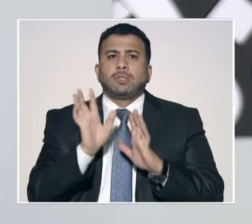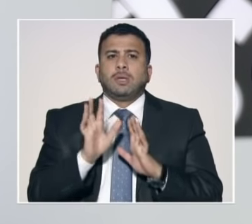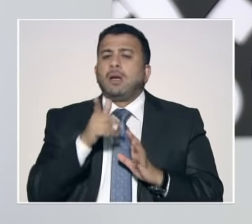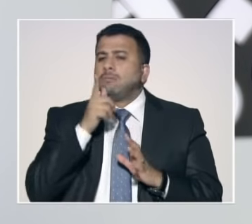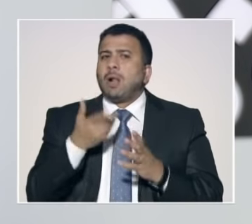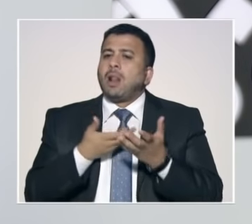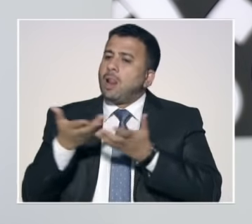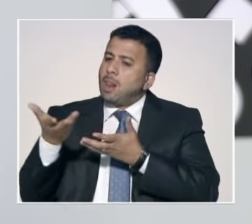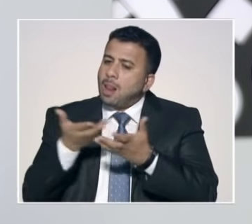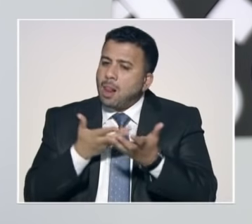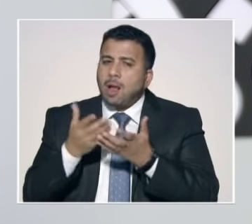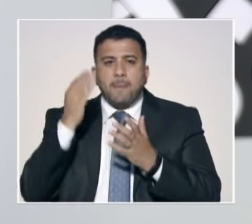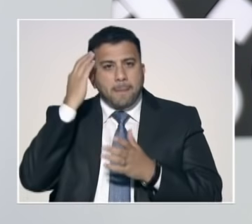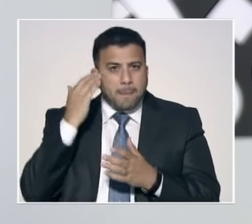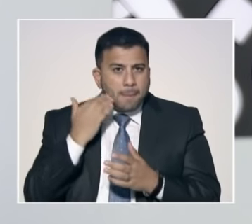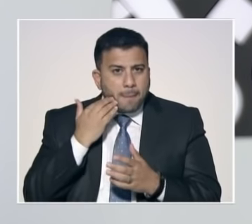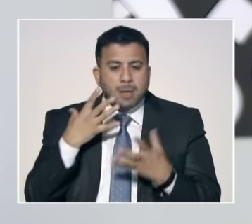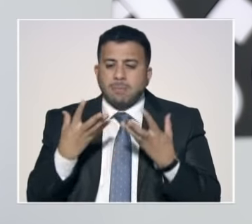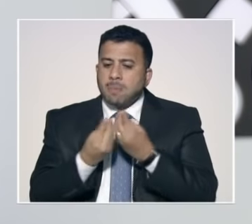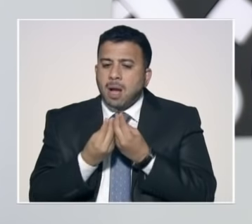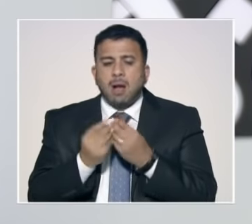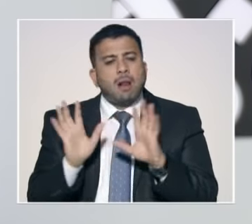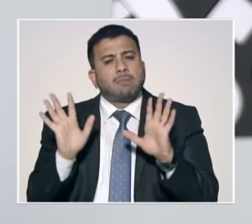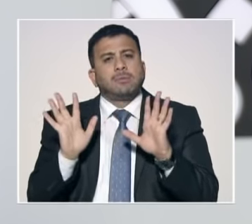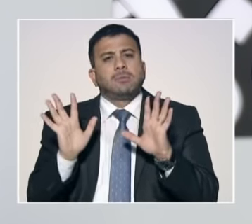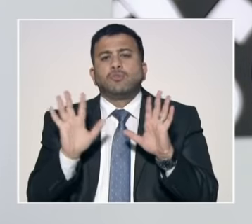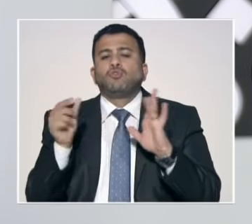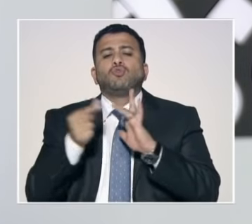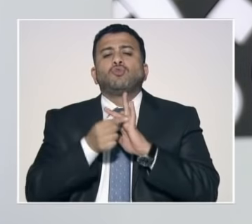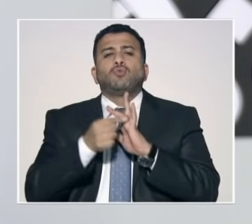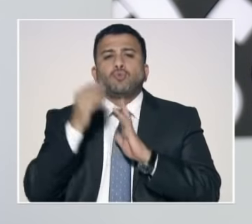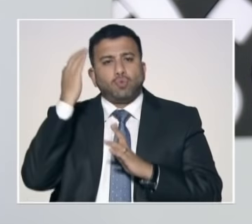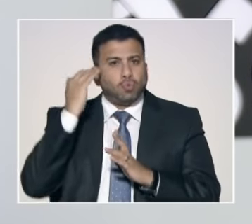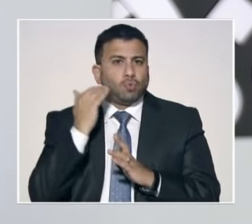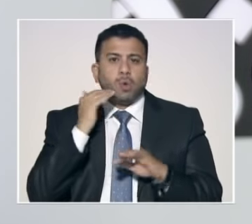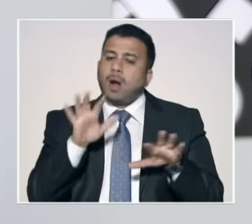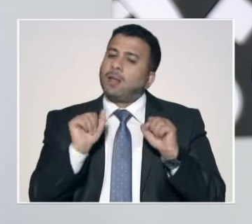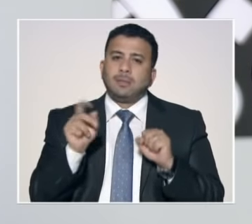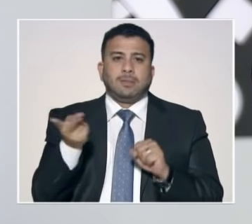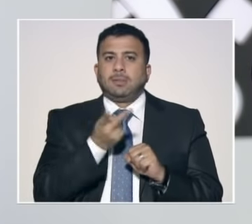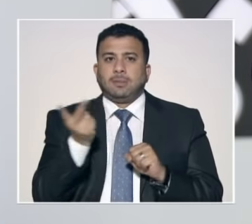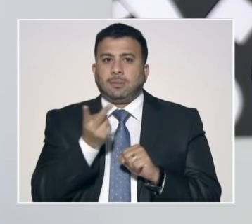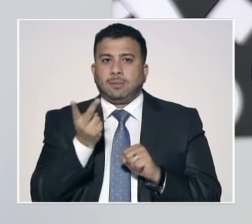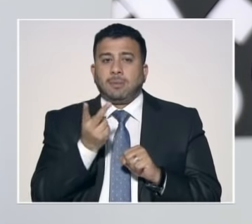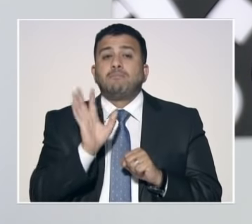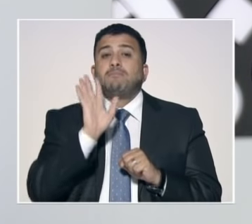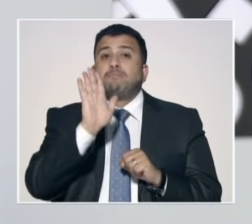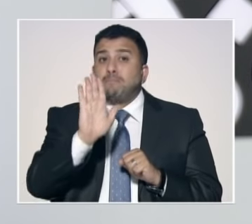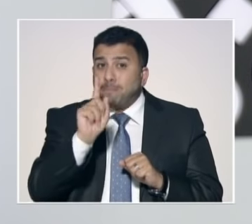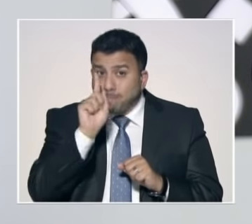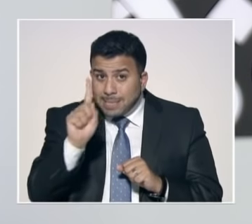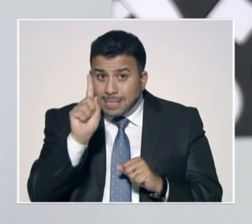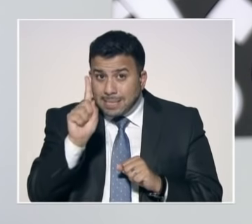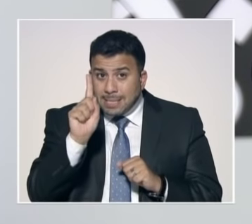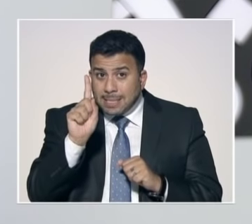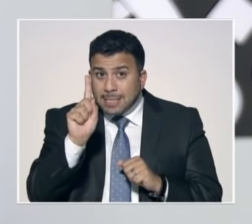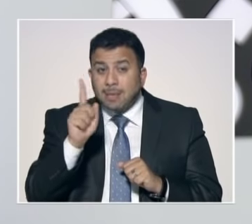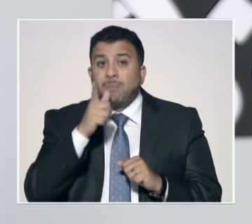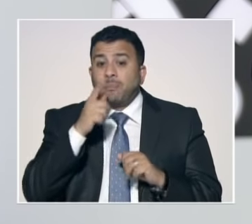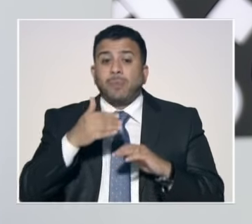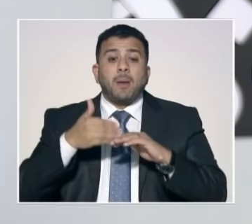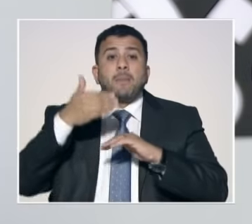يخلو بها وأن يسافر بها، أصبحت زوجة. اعتاد الناس أنهم يعلنون حفلة